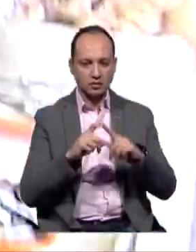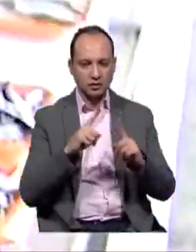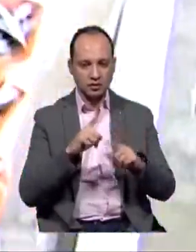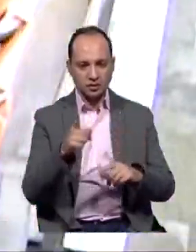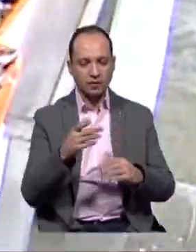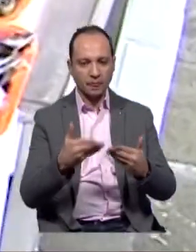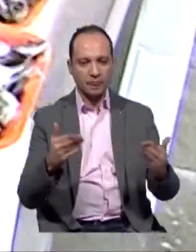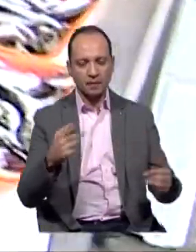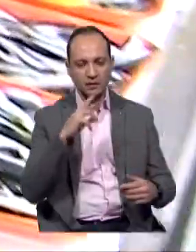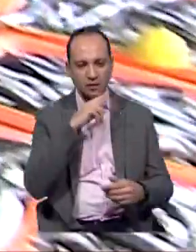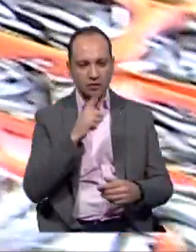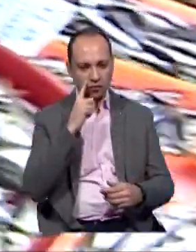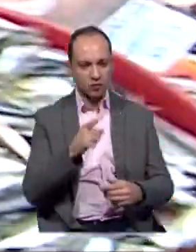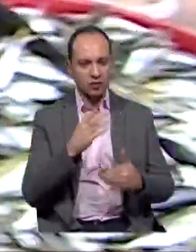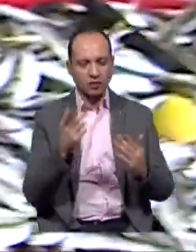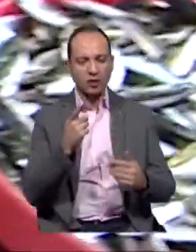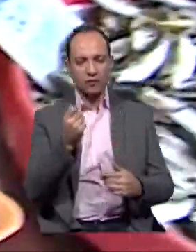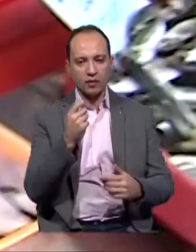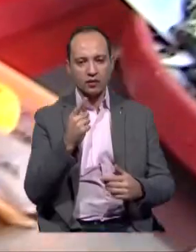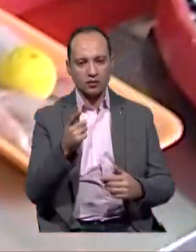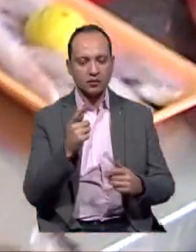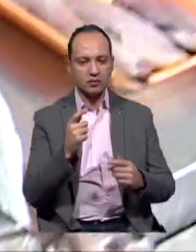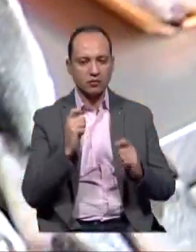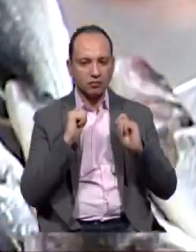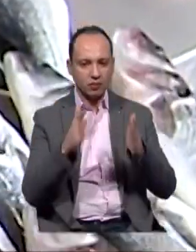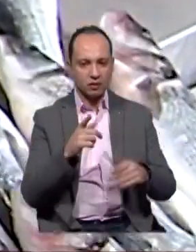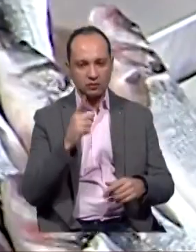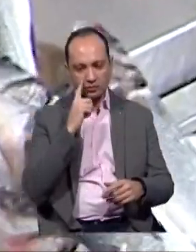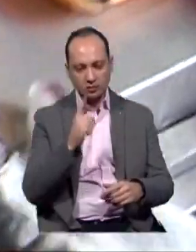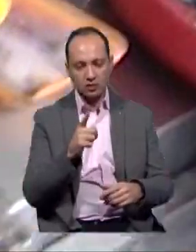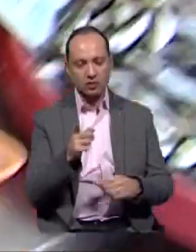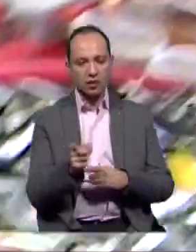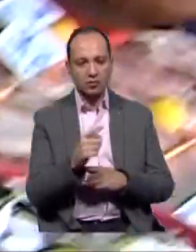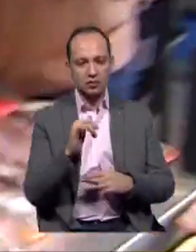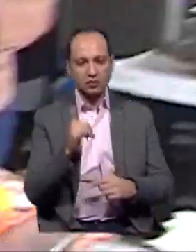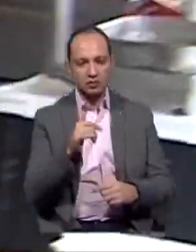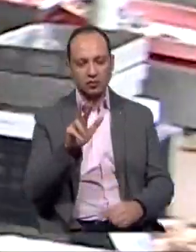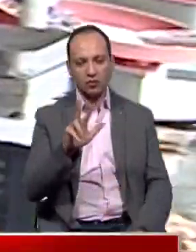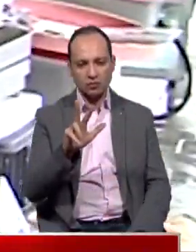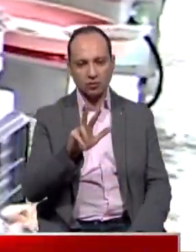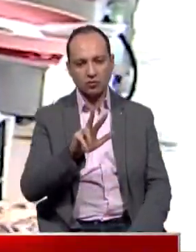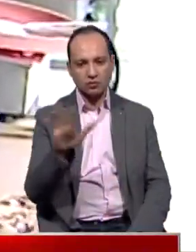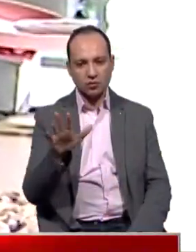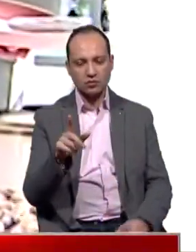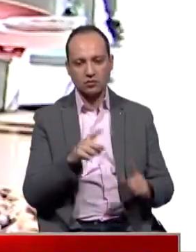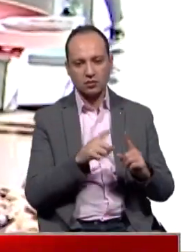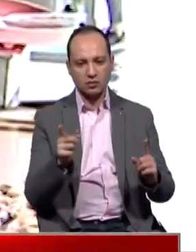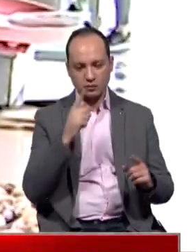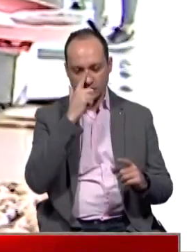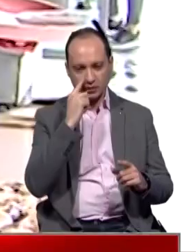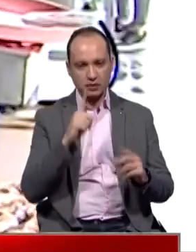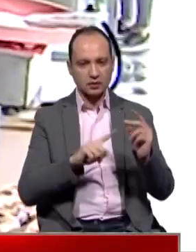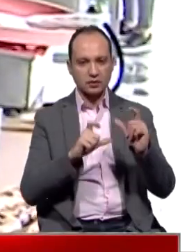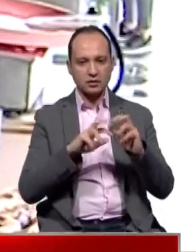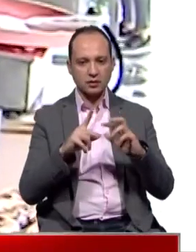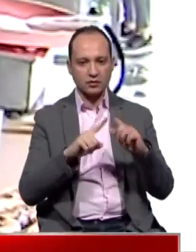Baktığınızda tezgahlar rengarenk. Ancak fiyatlar biraz yüksek. Bakıyoruz hamsinin kilosu 30 ile 35 lira arasında.